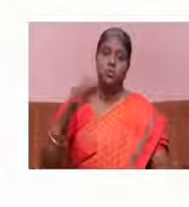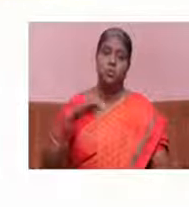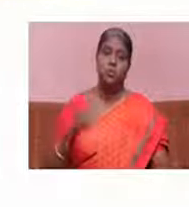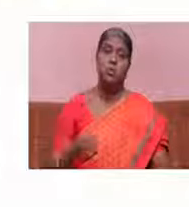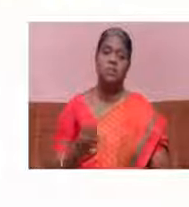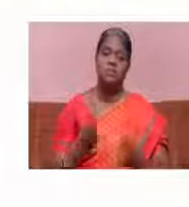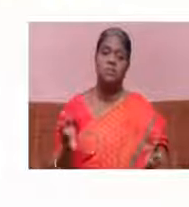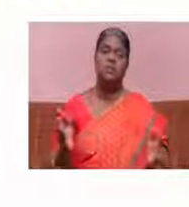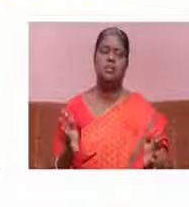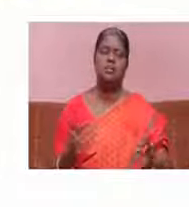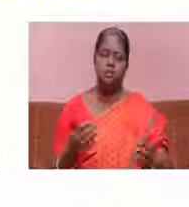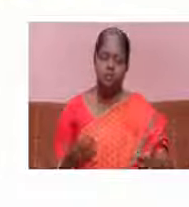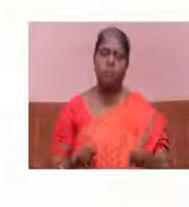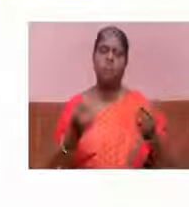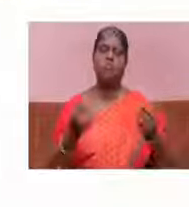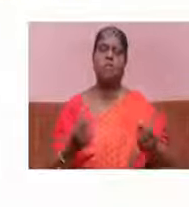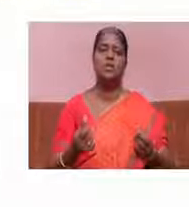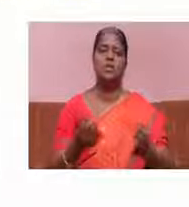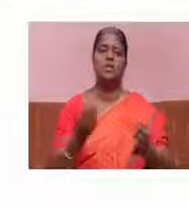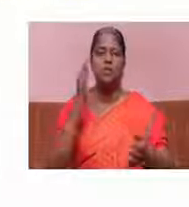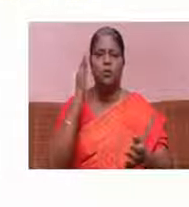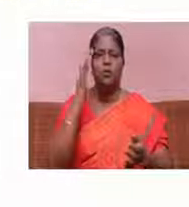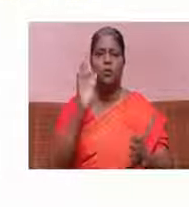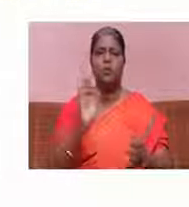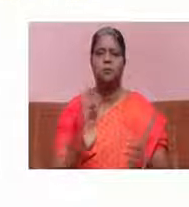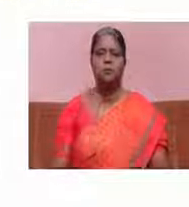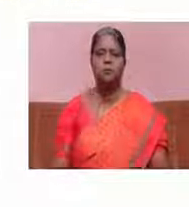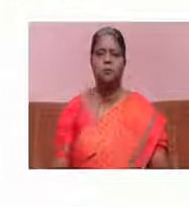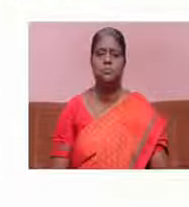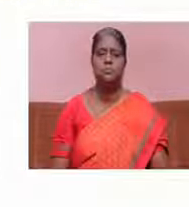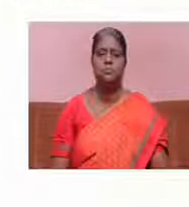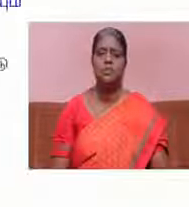கூடுதல் வசதிகளை உடனடியாக ஏற்படுத்தும் நோக்குடன் இருக்கும்.